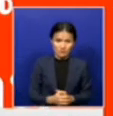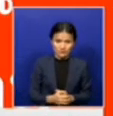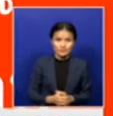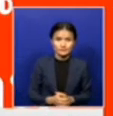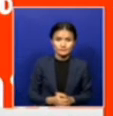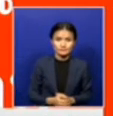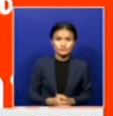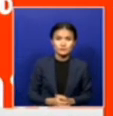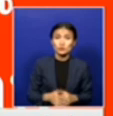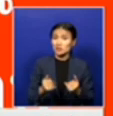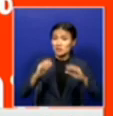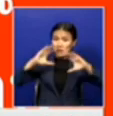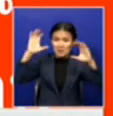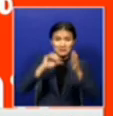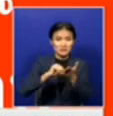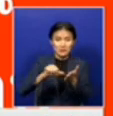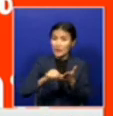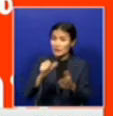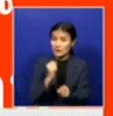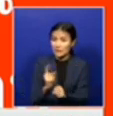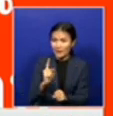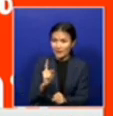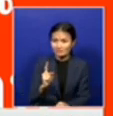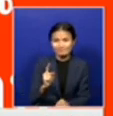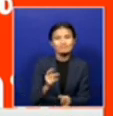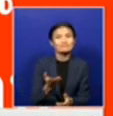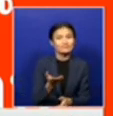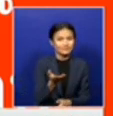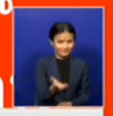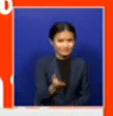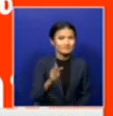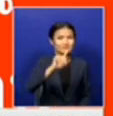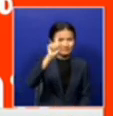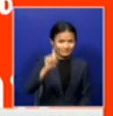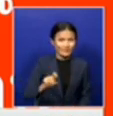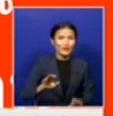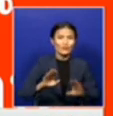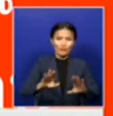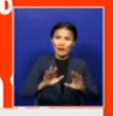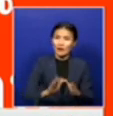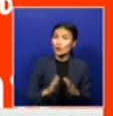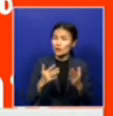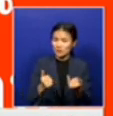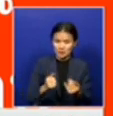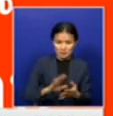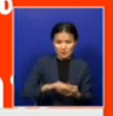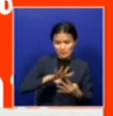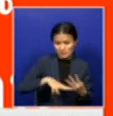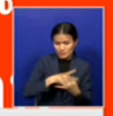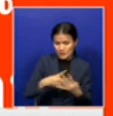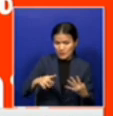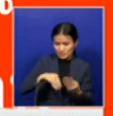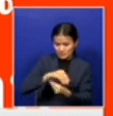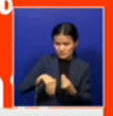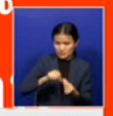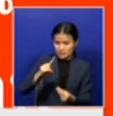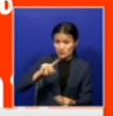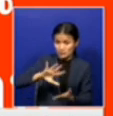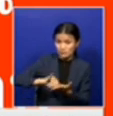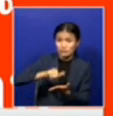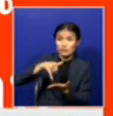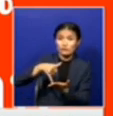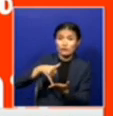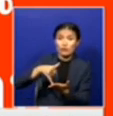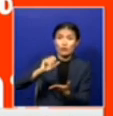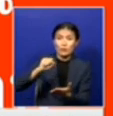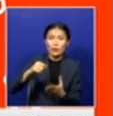ตามแผนฟื้นฟูเศรษฐกิจผมได้ยินอย่างนี้ครับนำเรื่องเข้าครม.กันจะใช้เงิน 55,000 ล้านไป